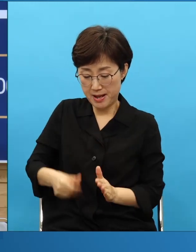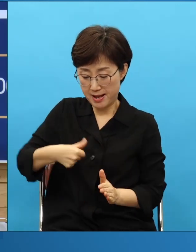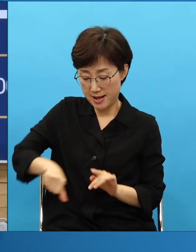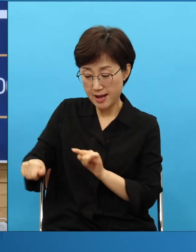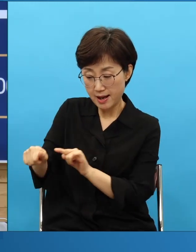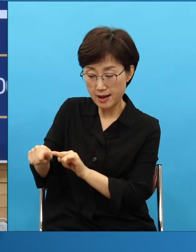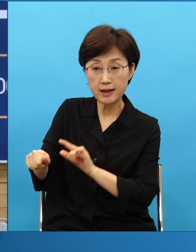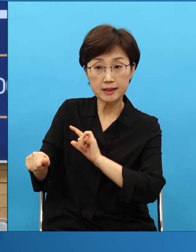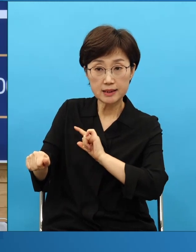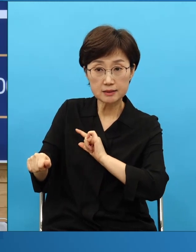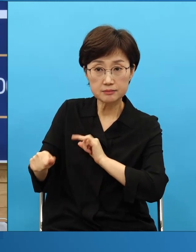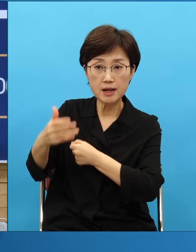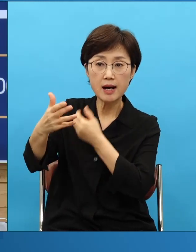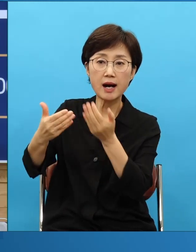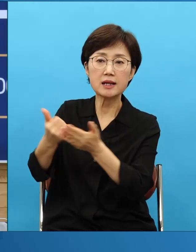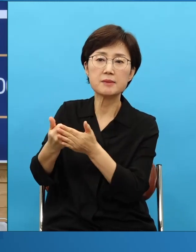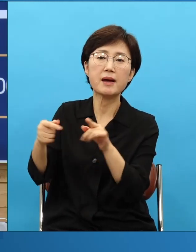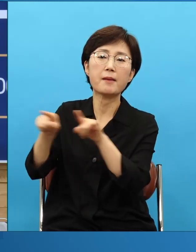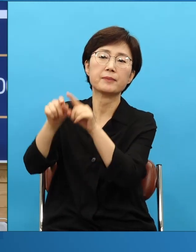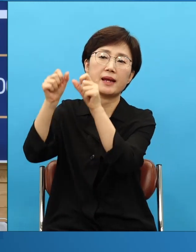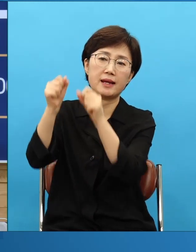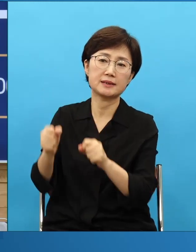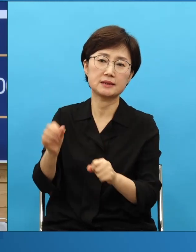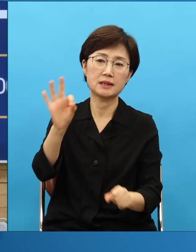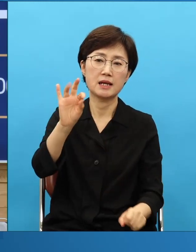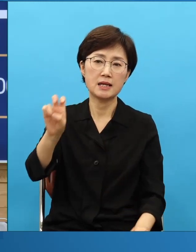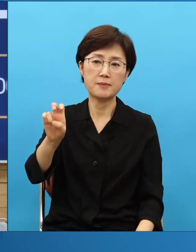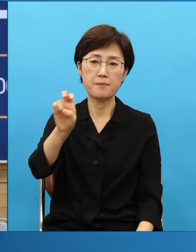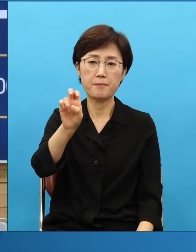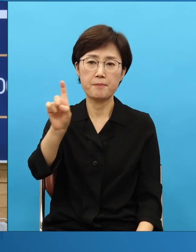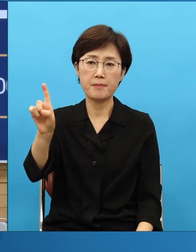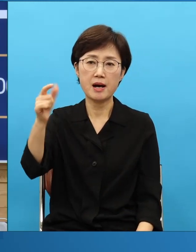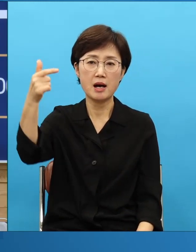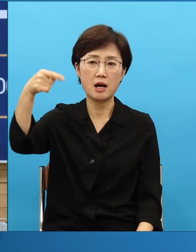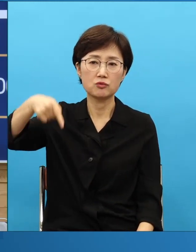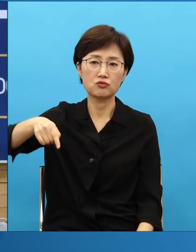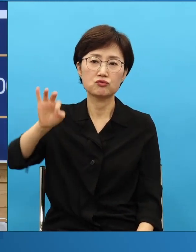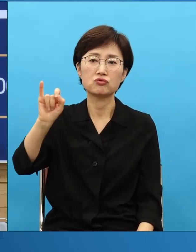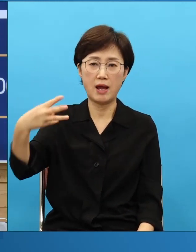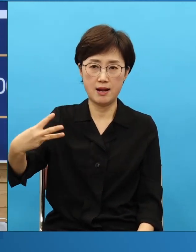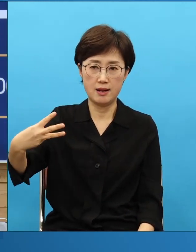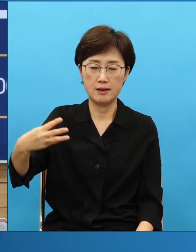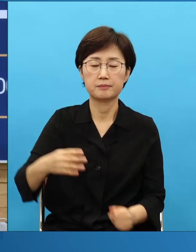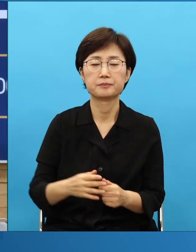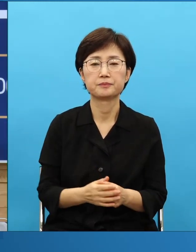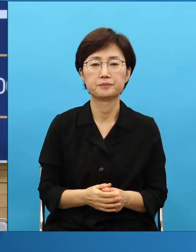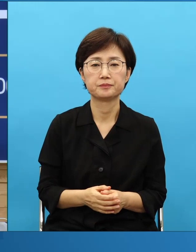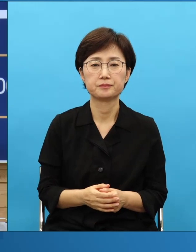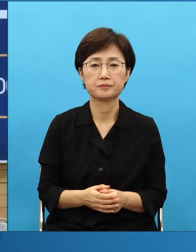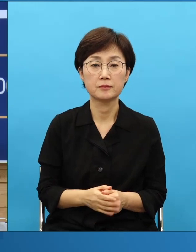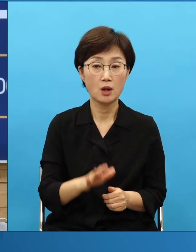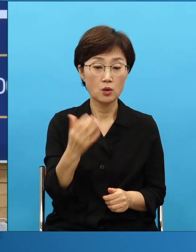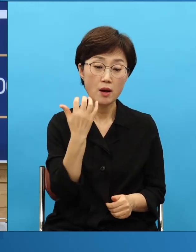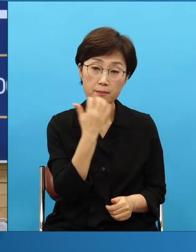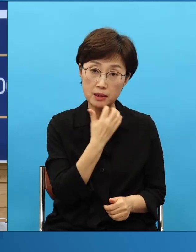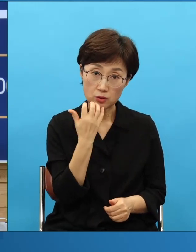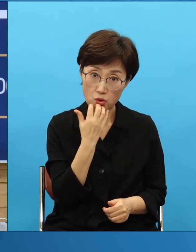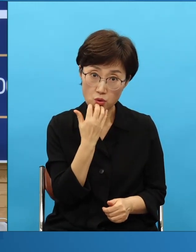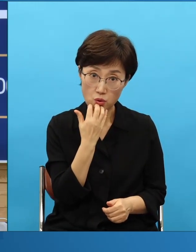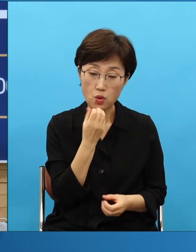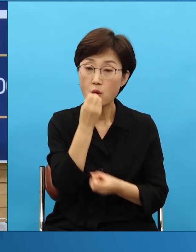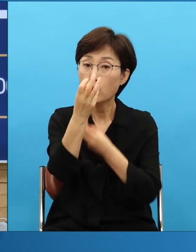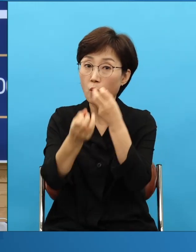a virgin will give birth to a son, 거기 and his name will be 나왔어요. called Emmanuel. That's what it records. 여러분 아시다시피 베드로가 주는